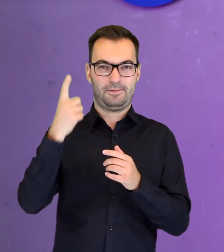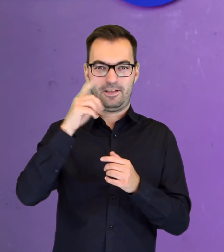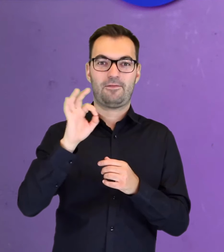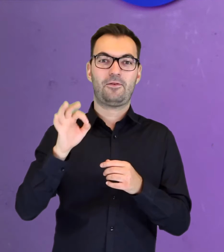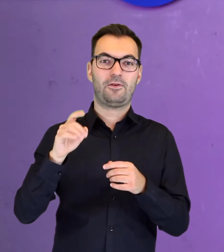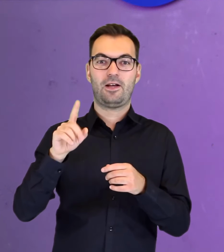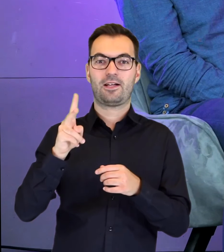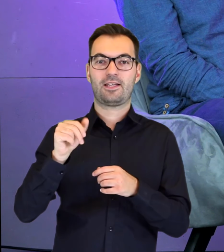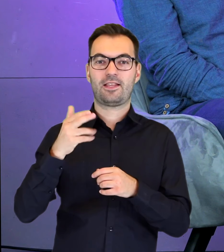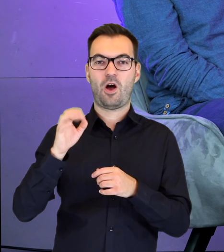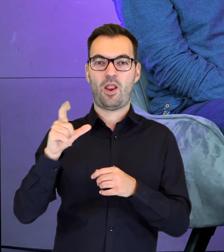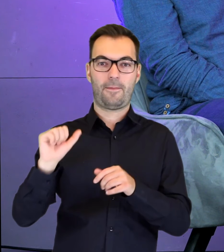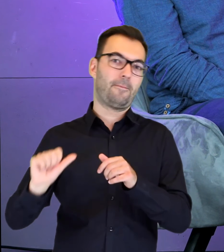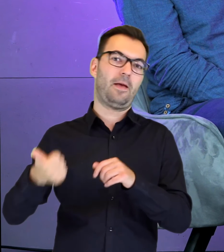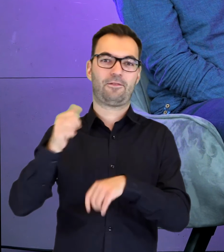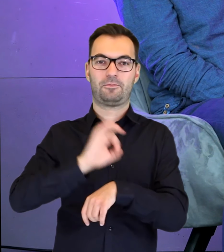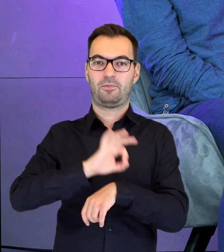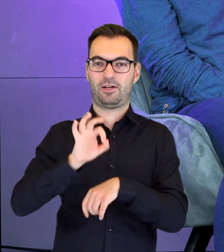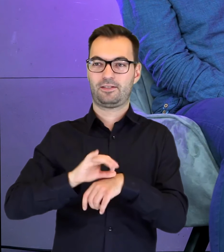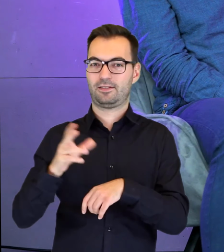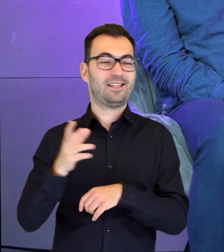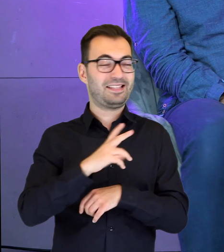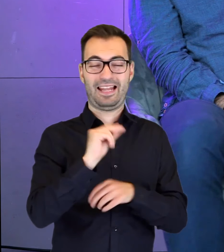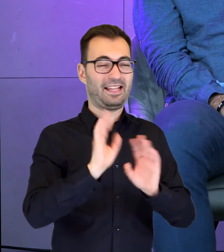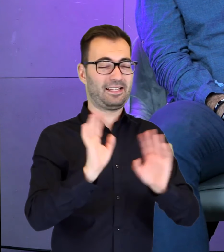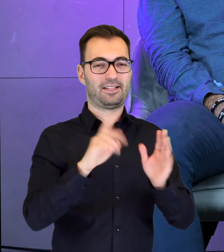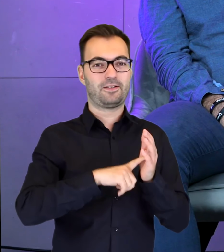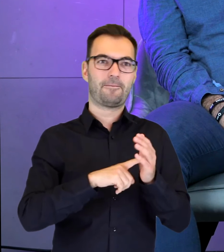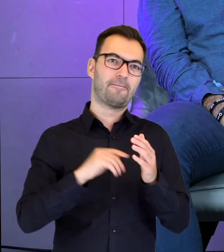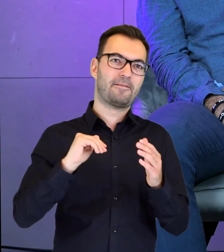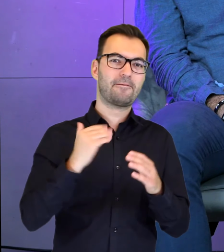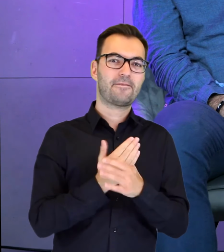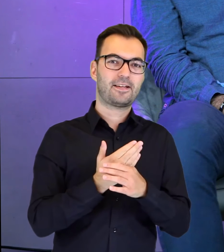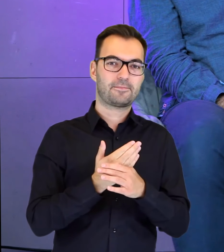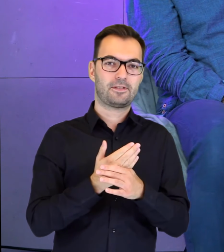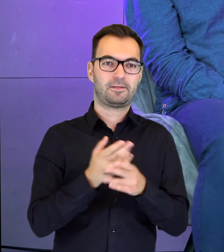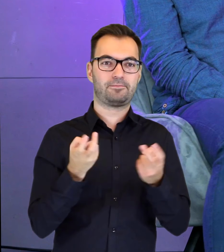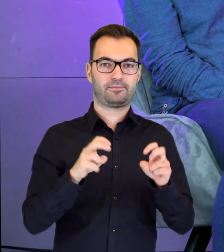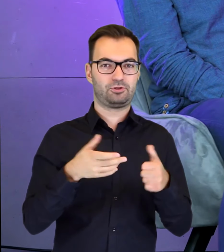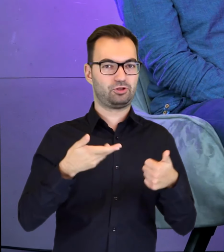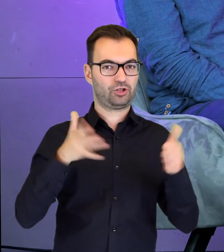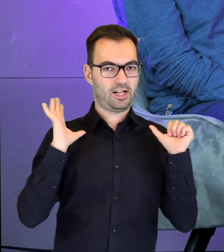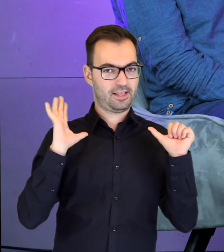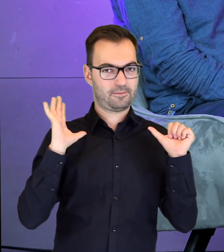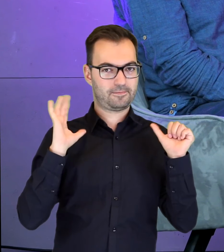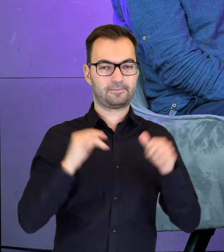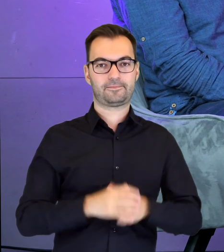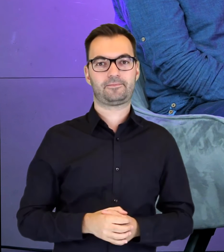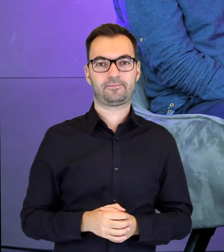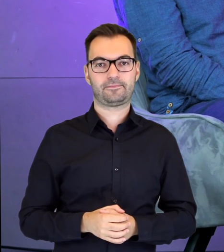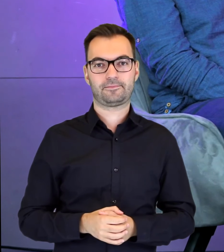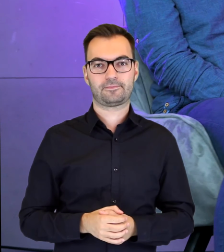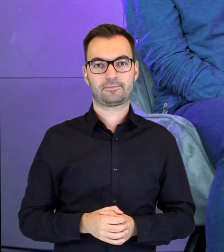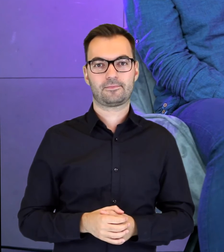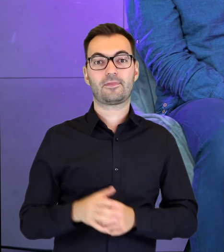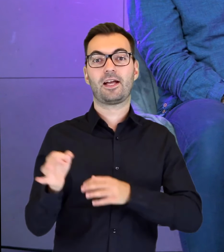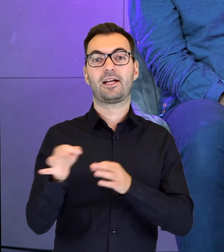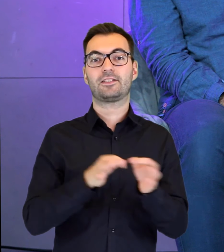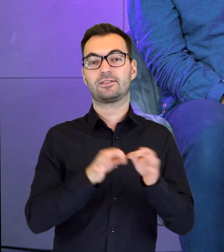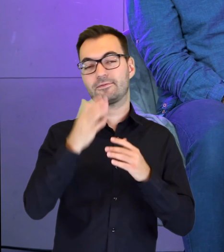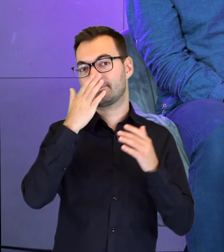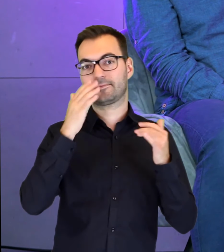sensie bo zakładam że to nie jest pierwszy projekt nie nie to nie jest jeszcze trochę to jest taki firma która powstała